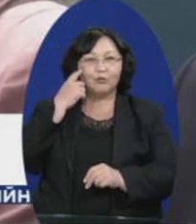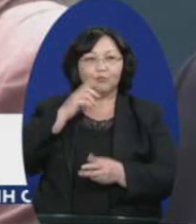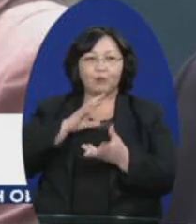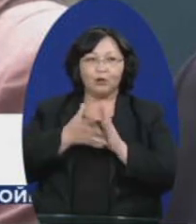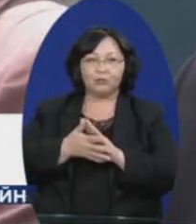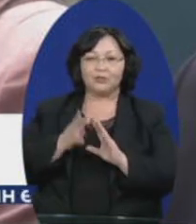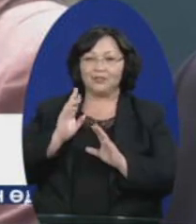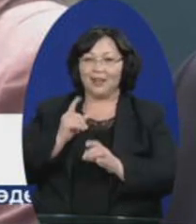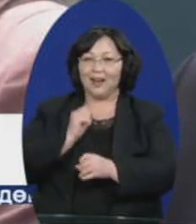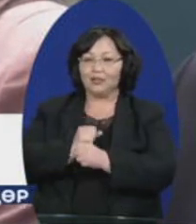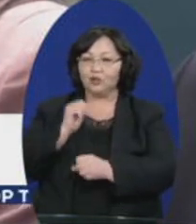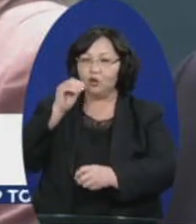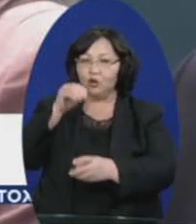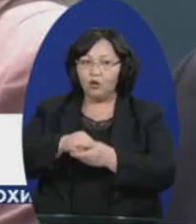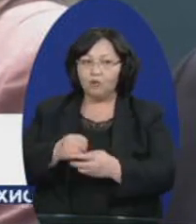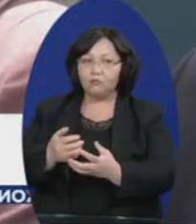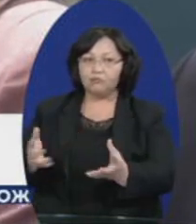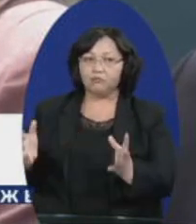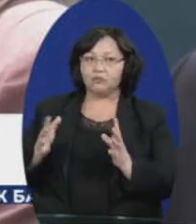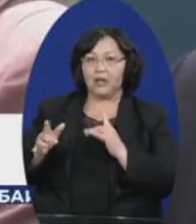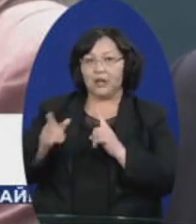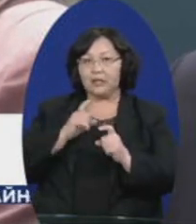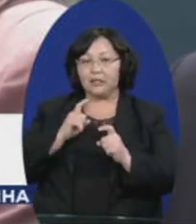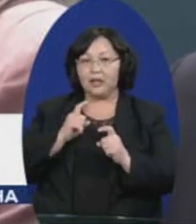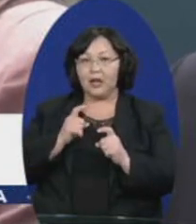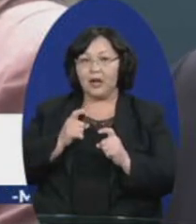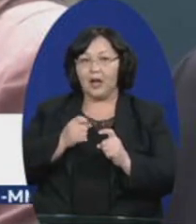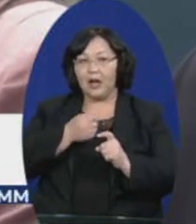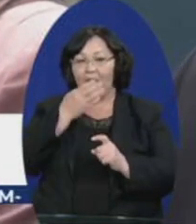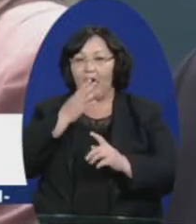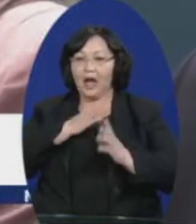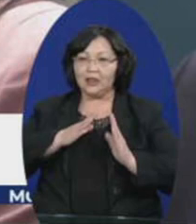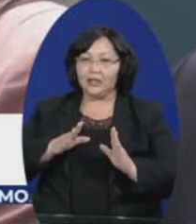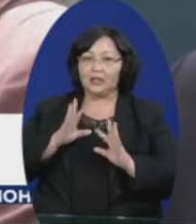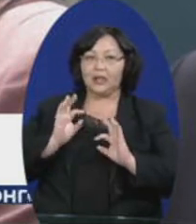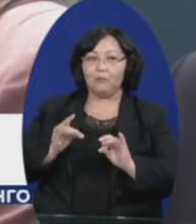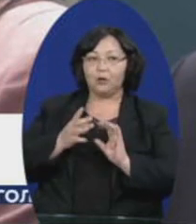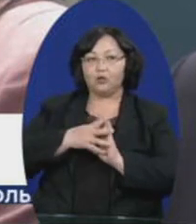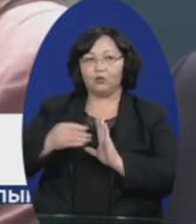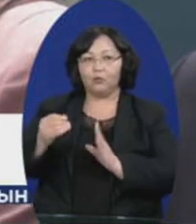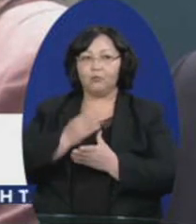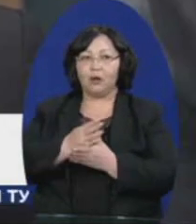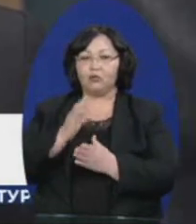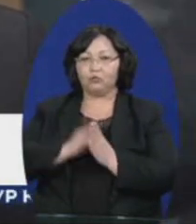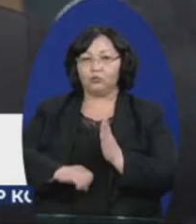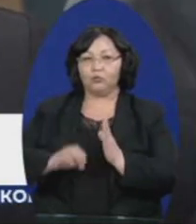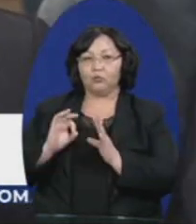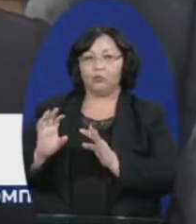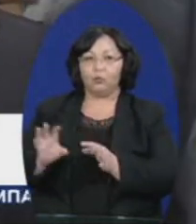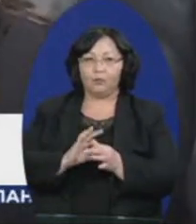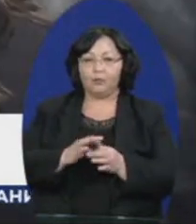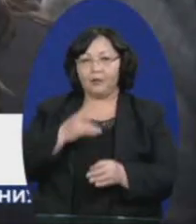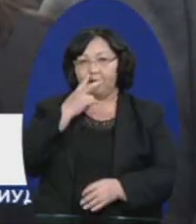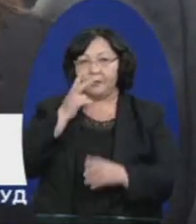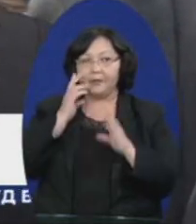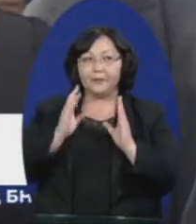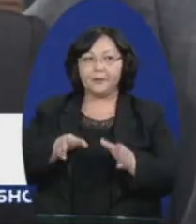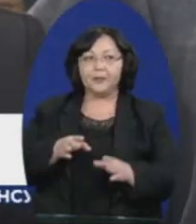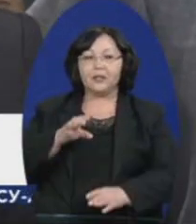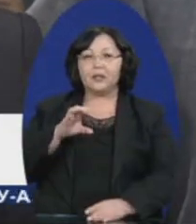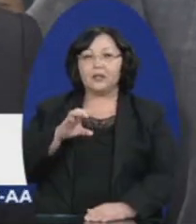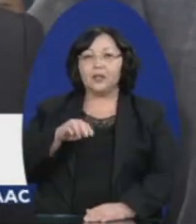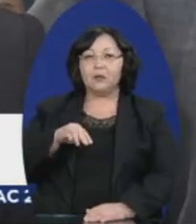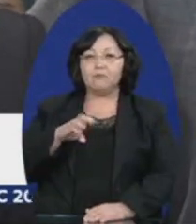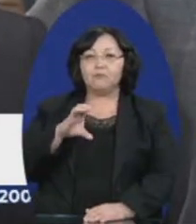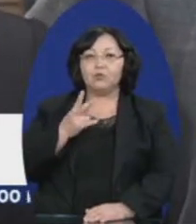дунд орохдоо ямар юм одоо шин харизмтай байх, ямар нөлөөлтэй байх гэдгийг нь эргээд холбоч чаддаг юм бол гэж харж байна. Эмсүүдийн одоо үйл ажиллагааг нэлээд